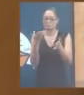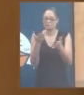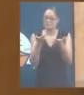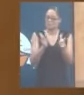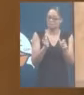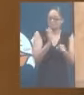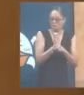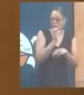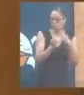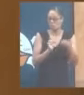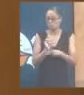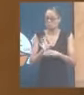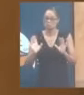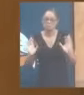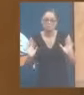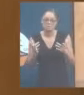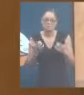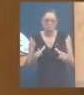de garder ou de ne pas garder.